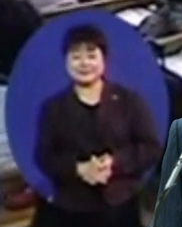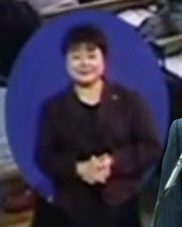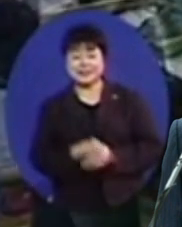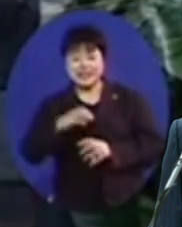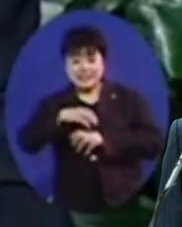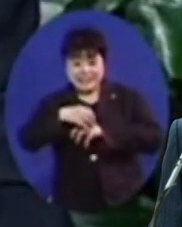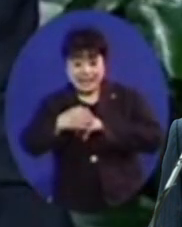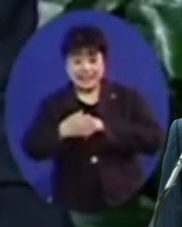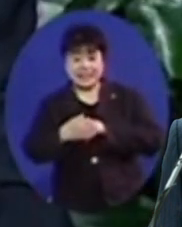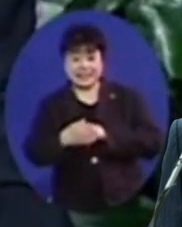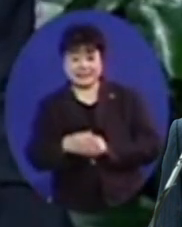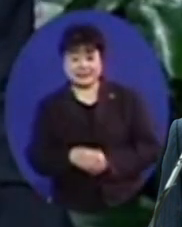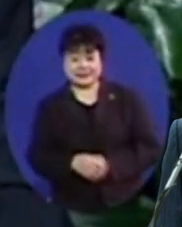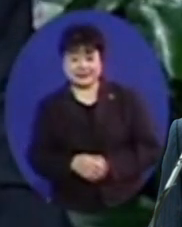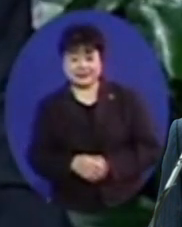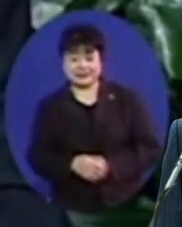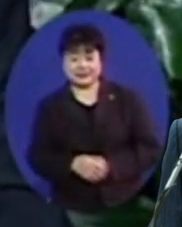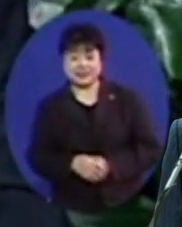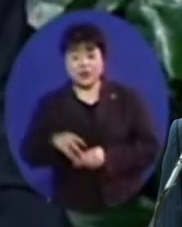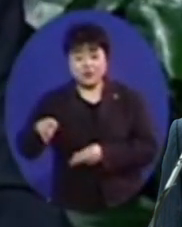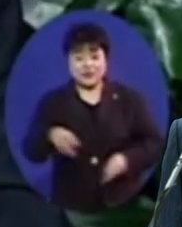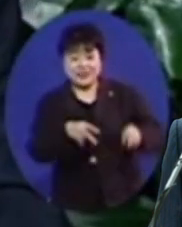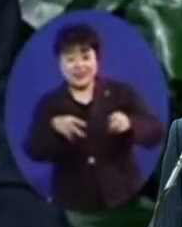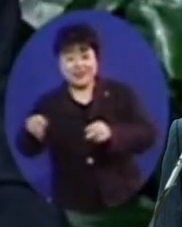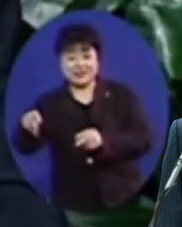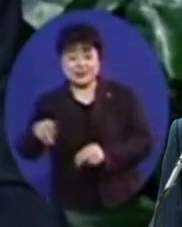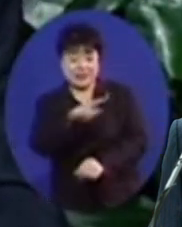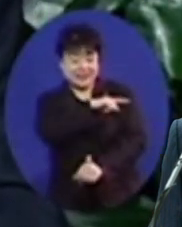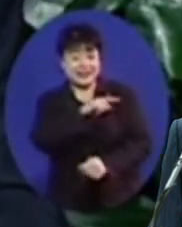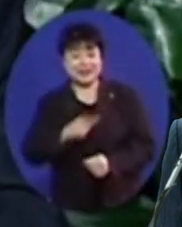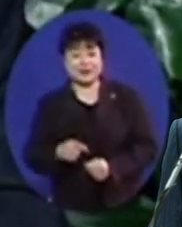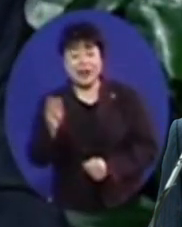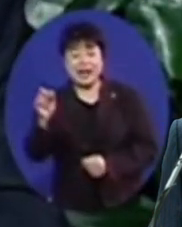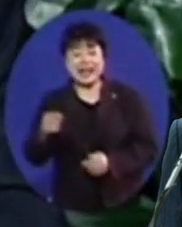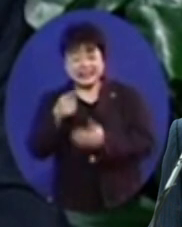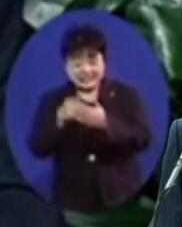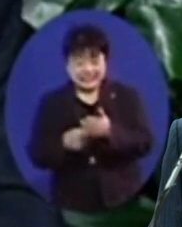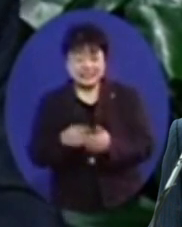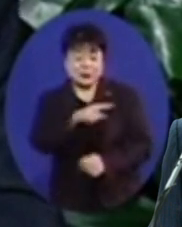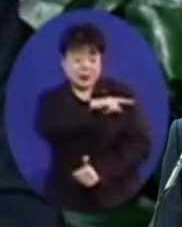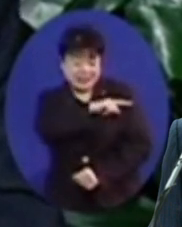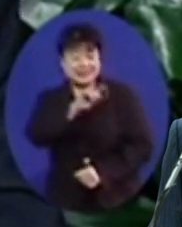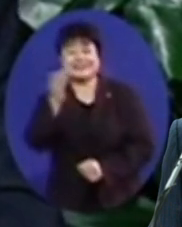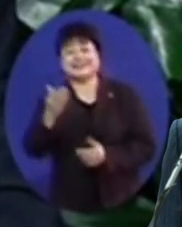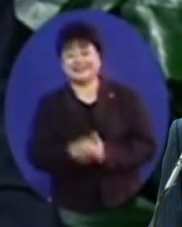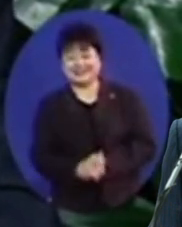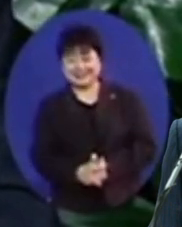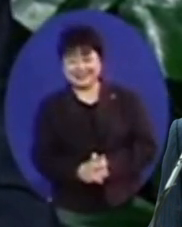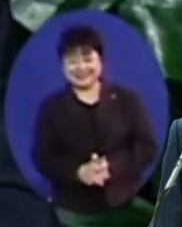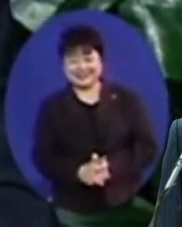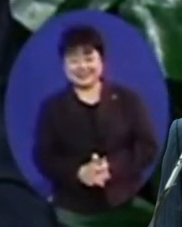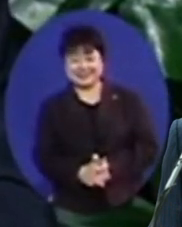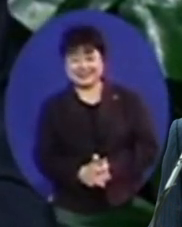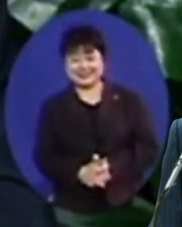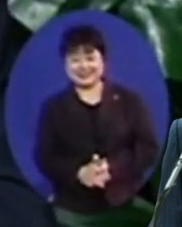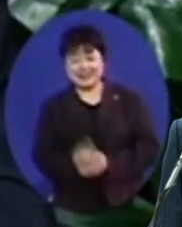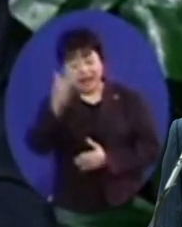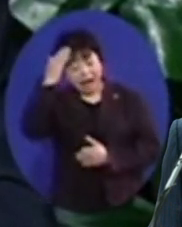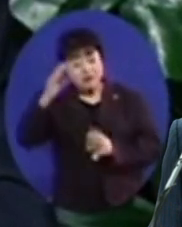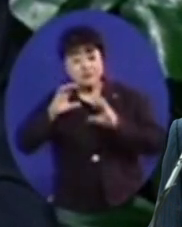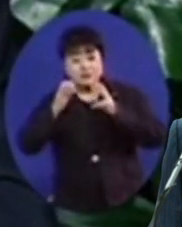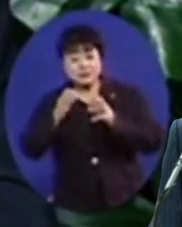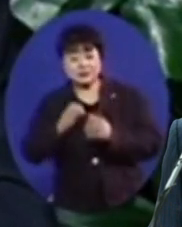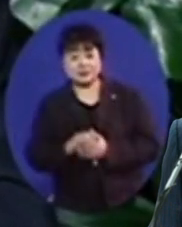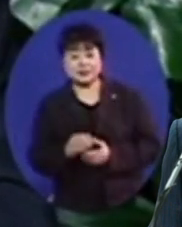세계에서 피겨 스케이팅만 우리 한국이 제일 잘하는 것이 아니라 간 이식 수술도 제일 잘합니다. 우리 한국이